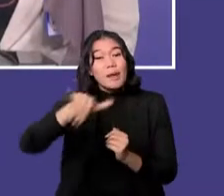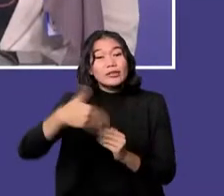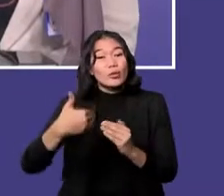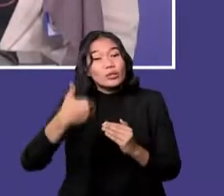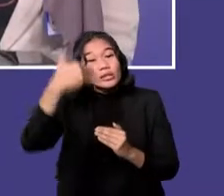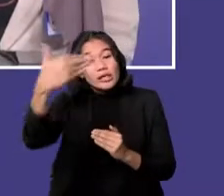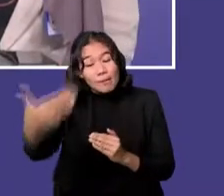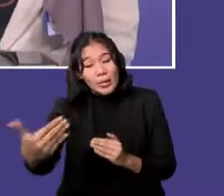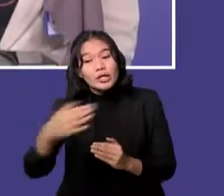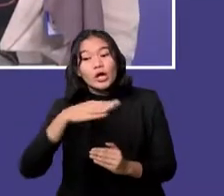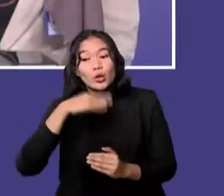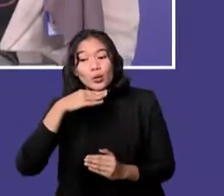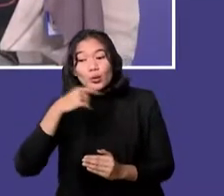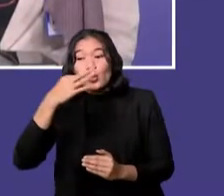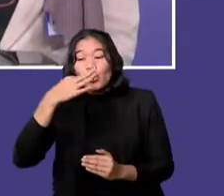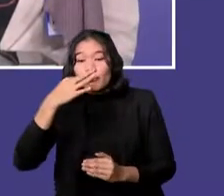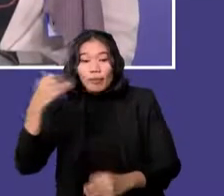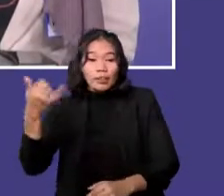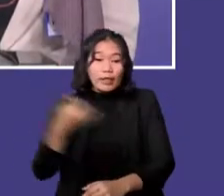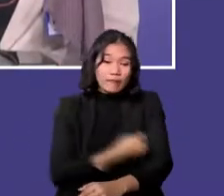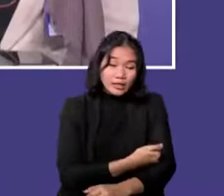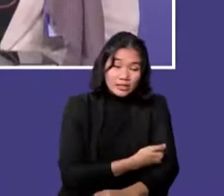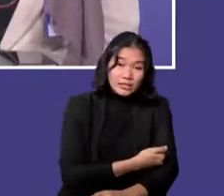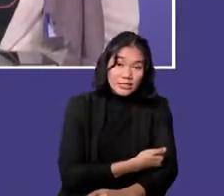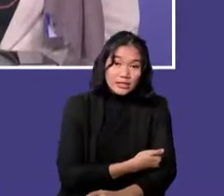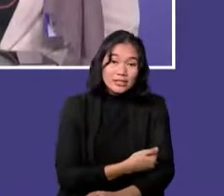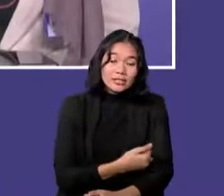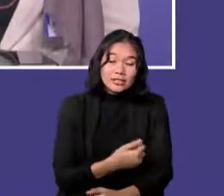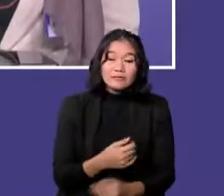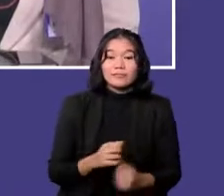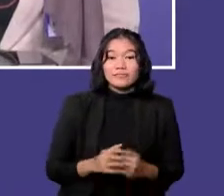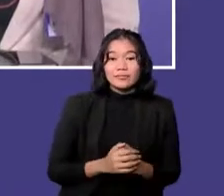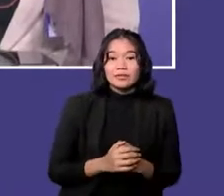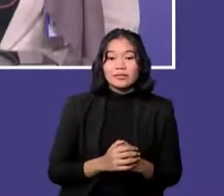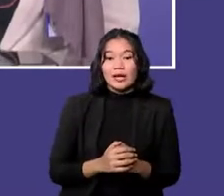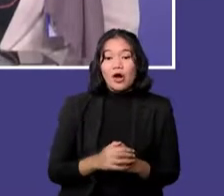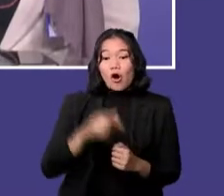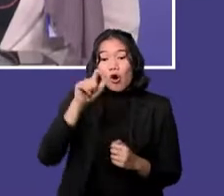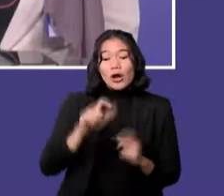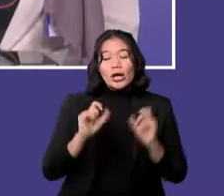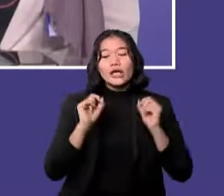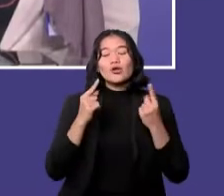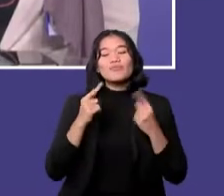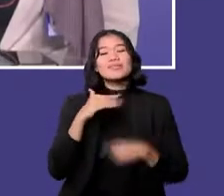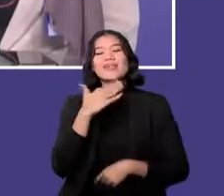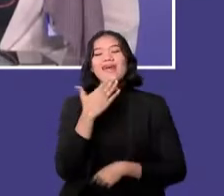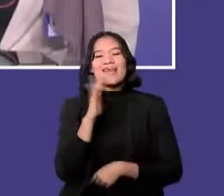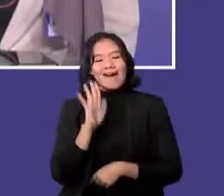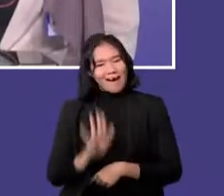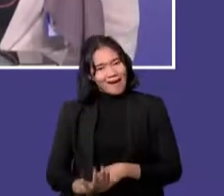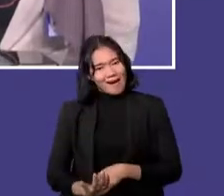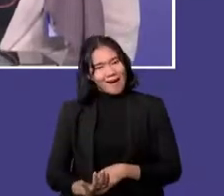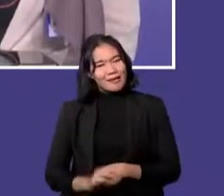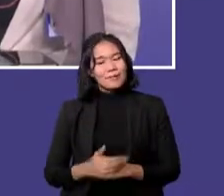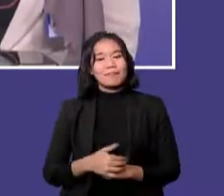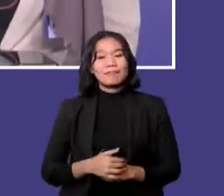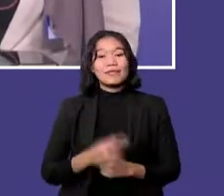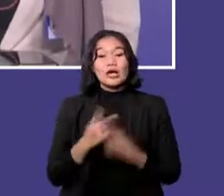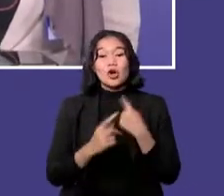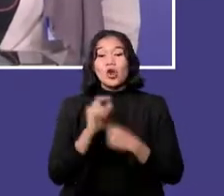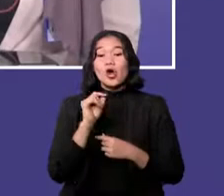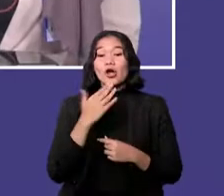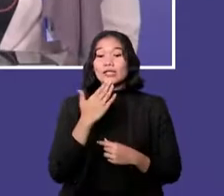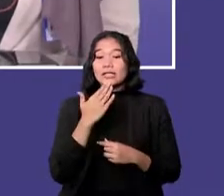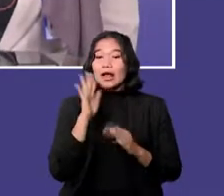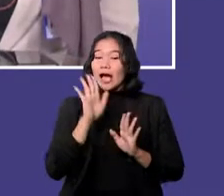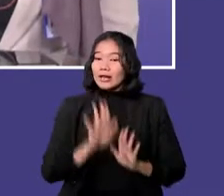barangkali nanti hidup yang hedonis datang lagi, saya tidak tahu. Jadi orang hidup lebih sederhana. Kalau orang hidup lebih sederhana,